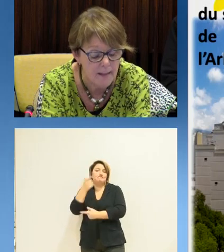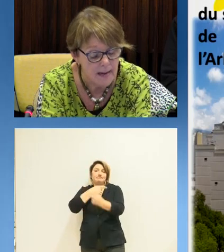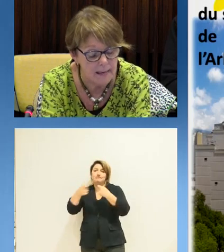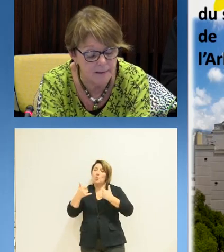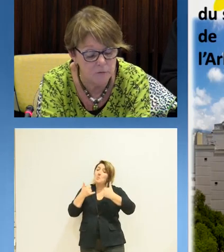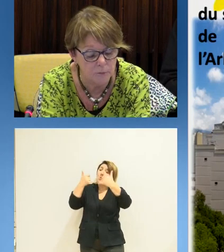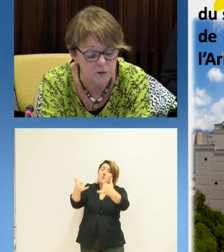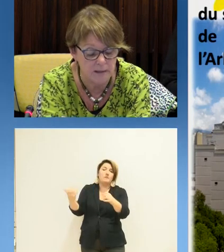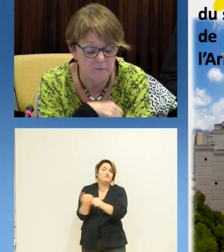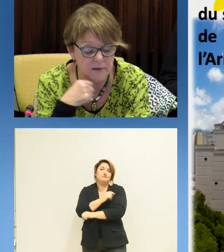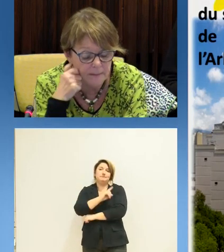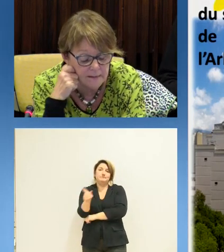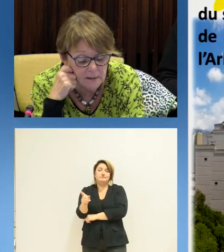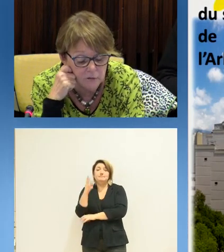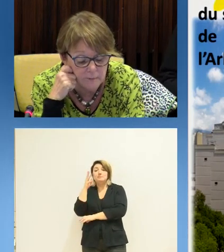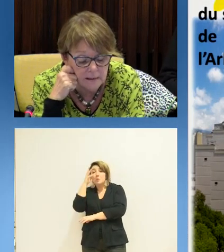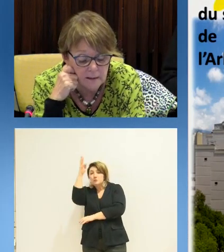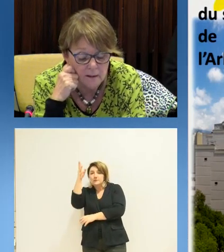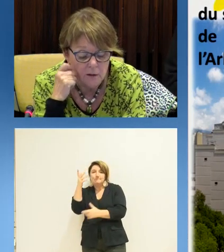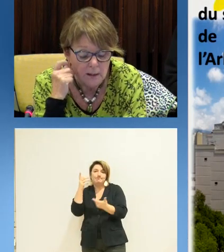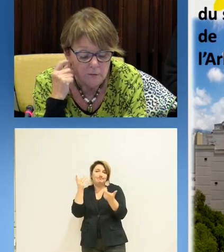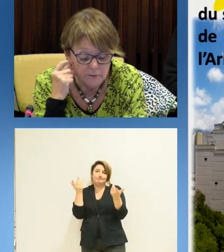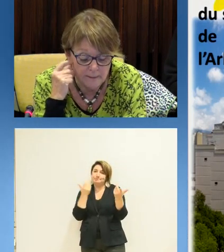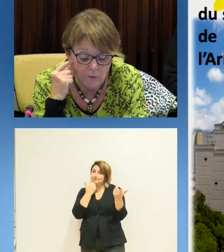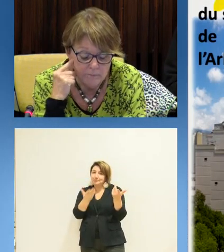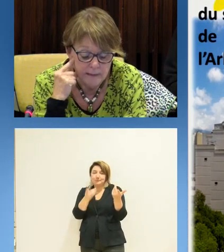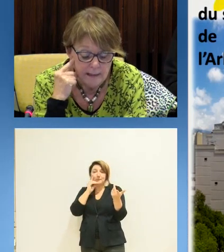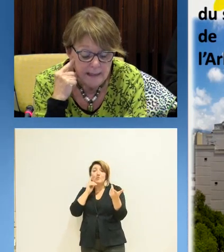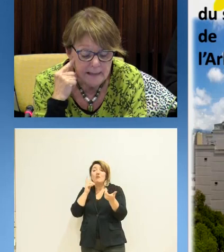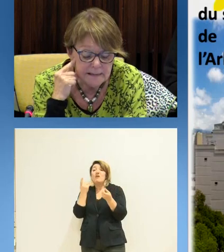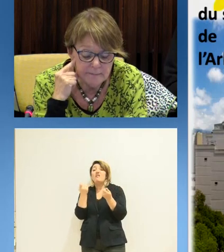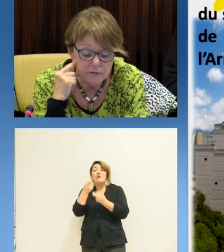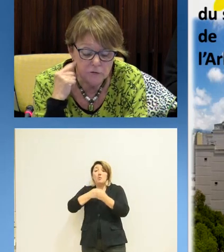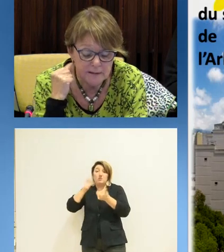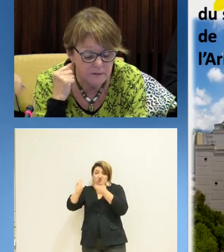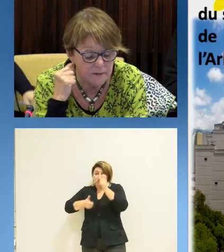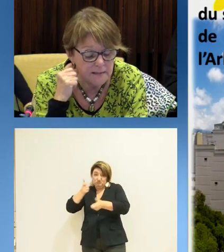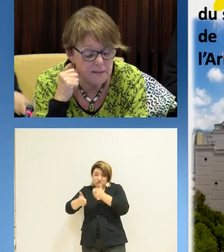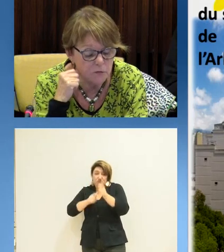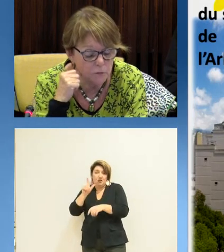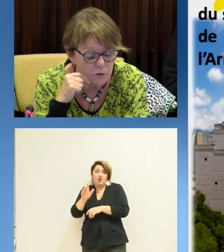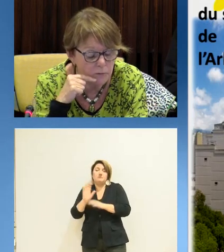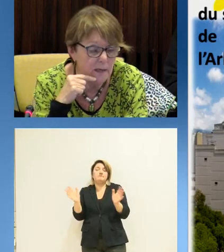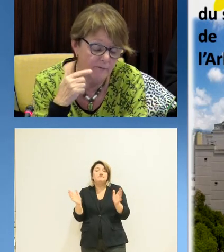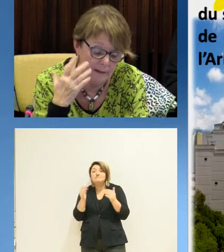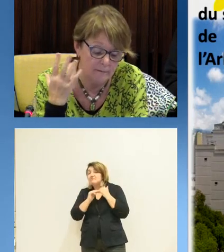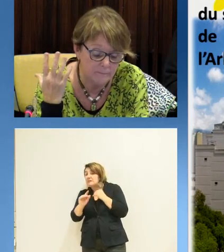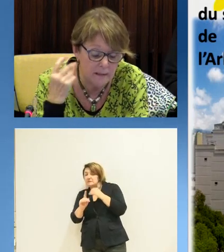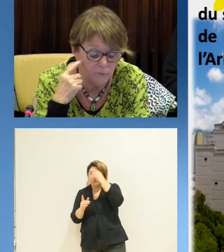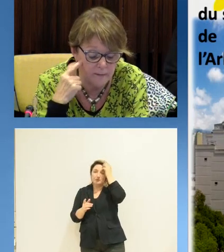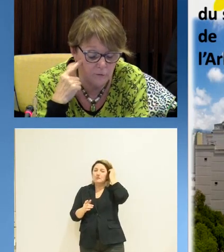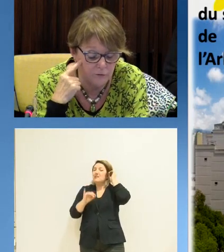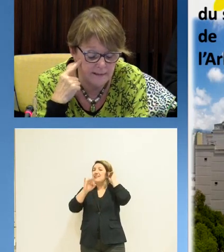à l'appel du projet viabilité économique notamment la dynamique du collectif iris qui se construit avec